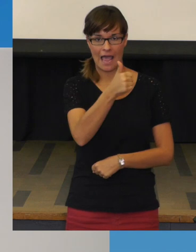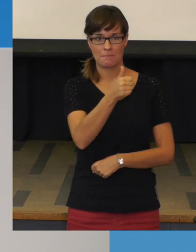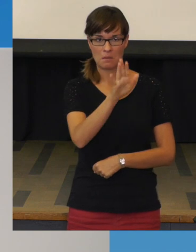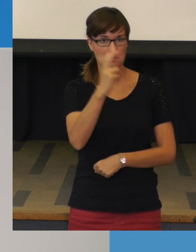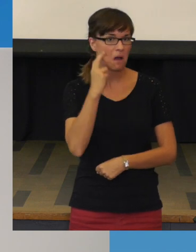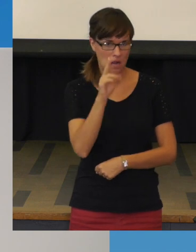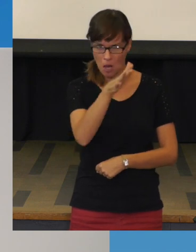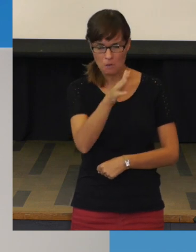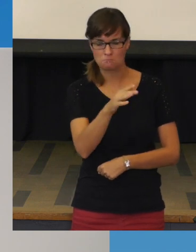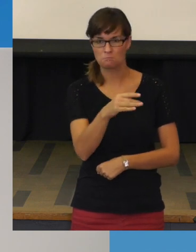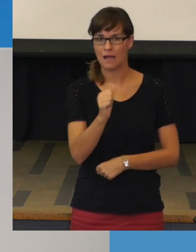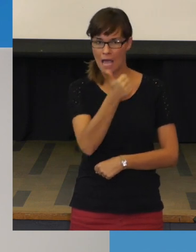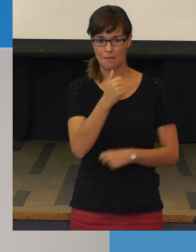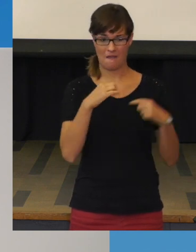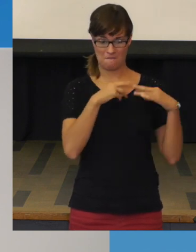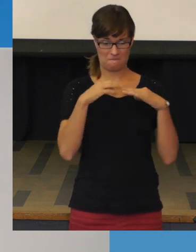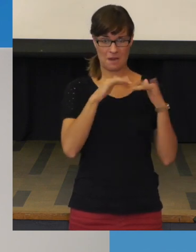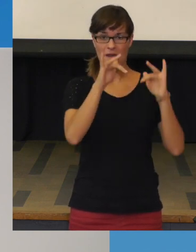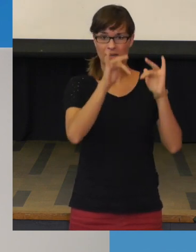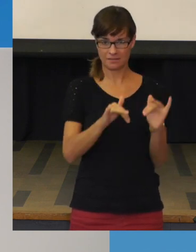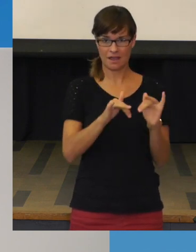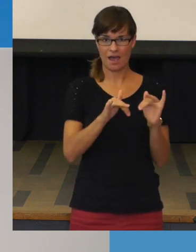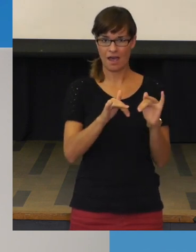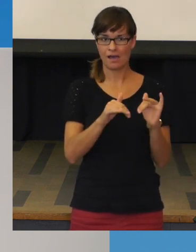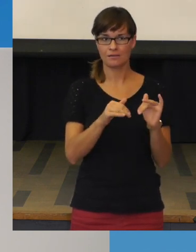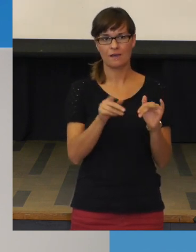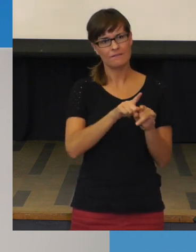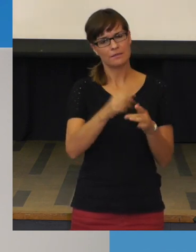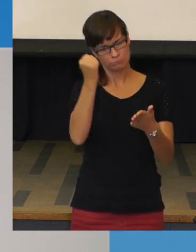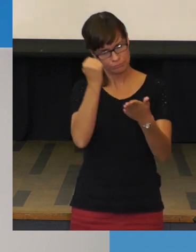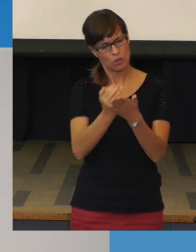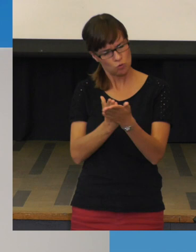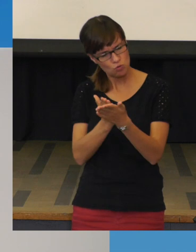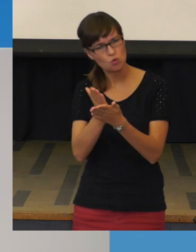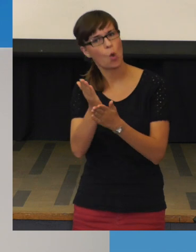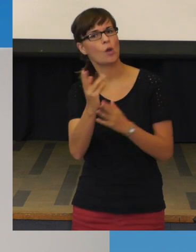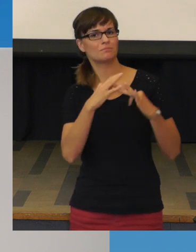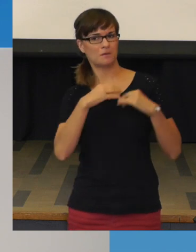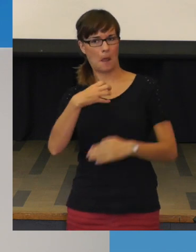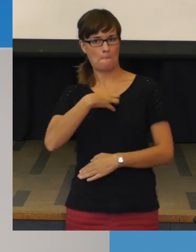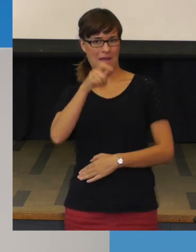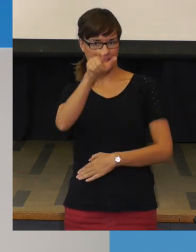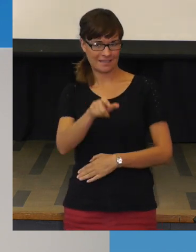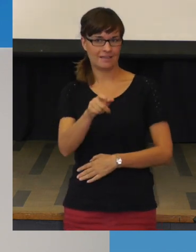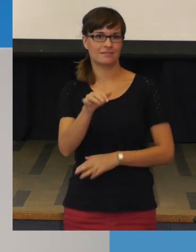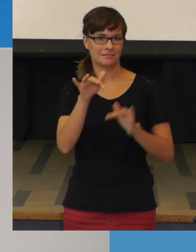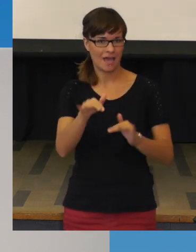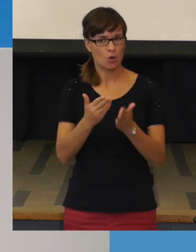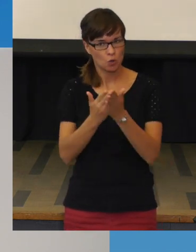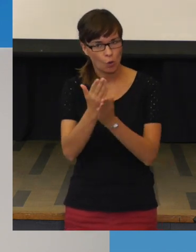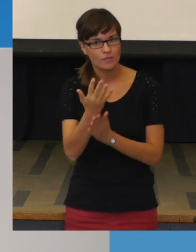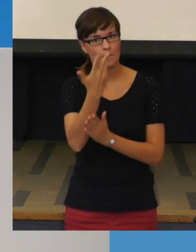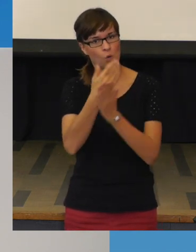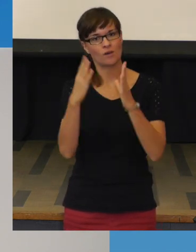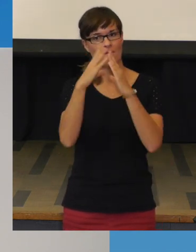Alter, dauerhaft als Vorhofflimmerpatienten zu gelten haben. Das heißt eine dauerhafte Blutverdünnung. Warum? Weil sehr